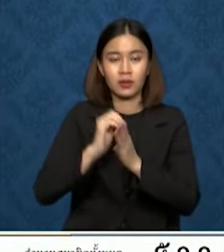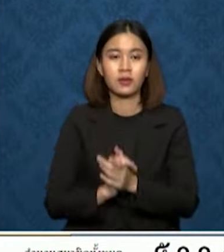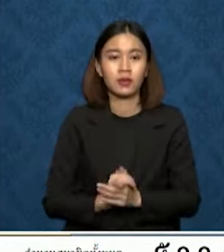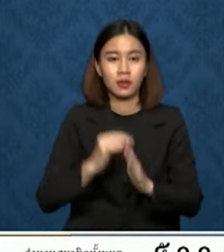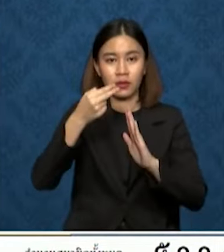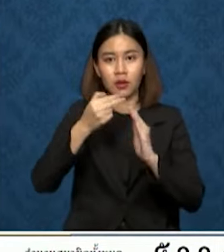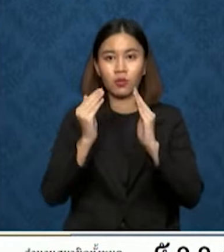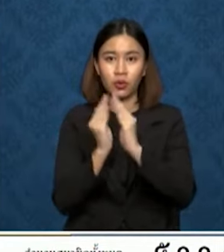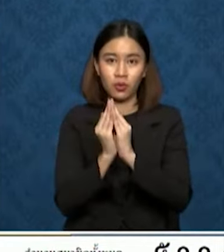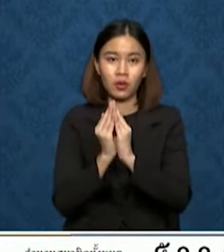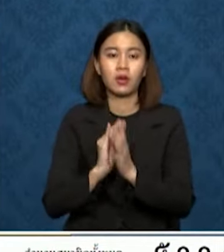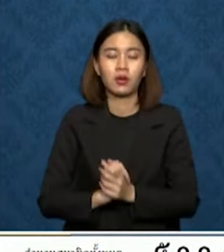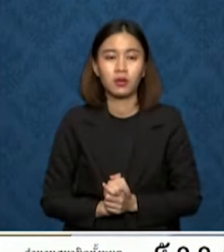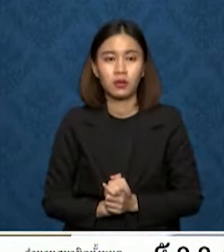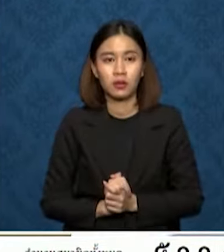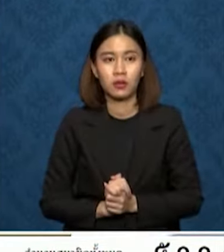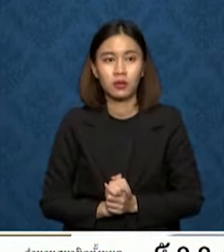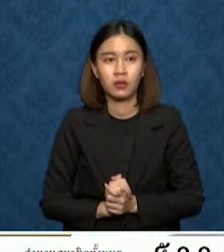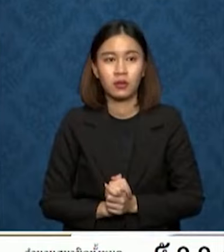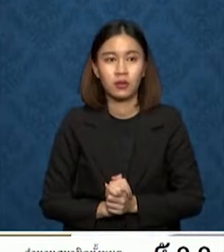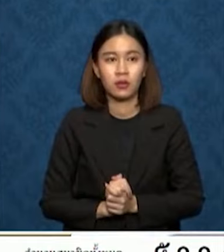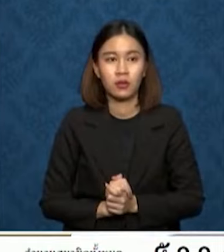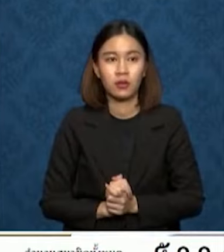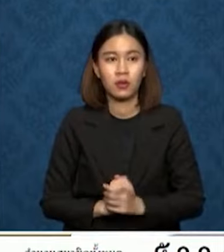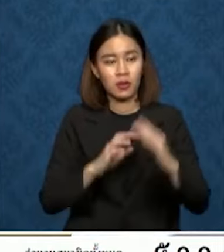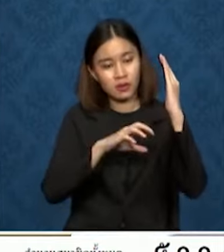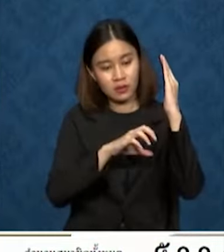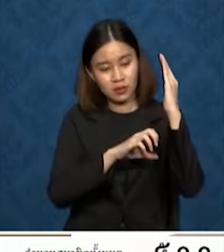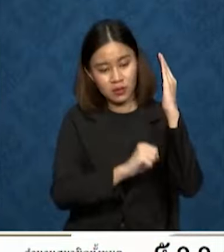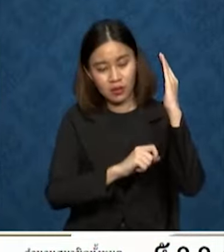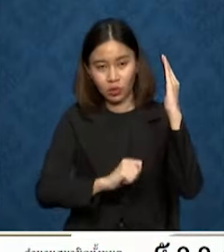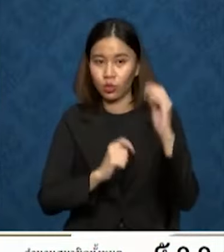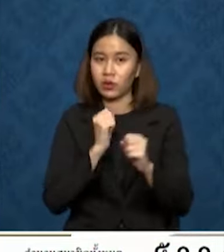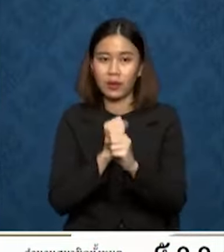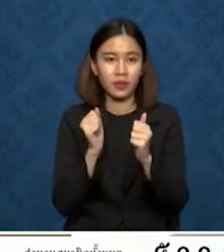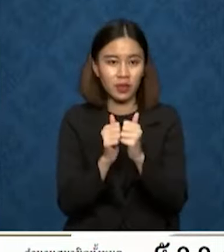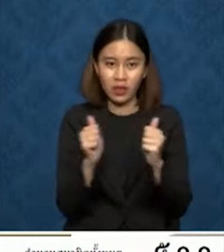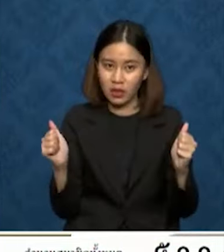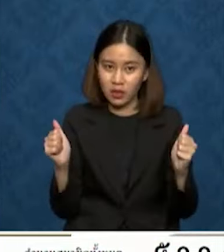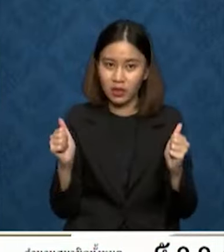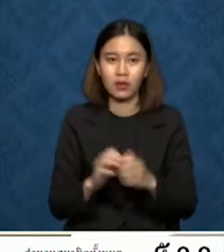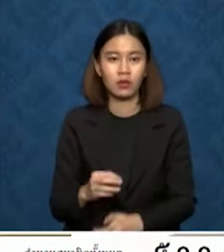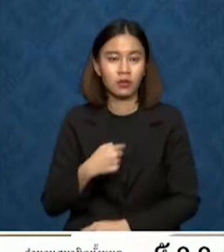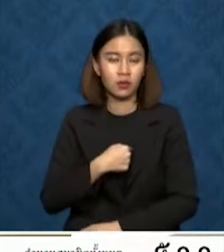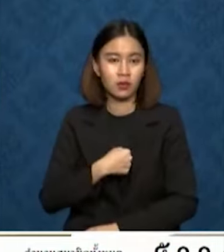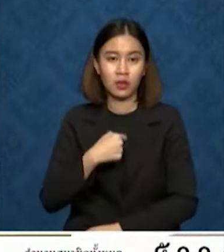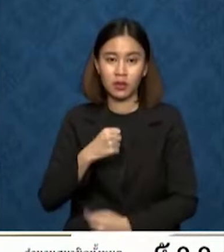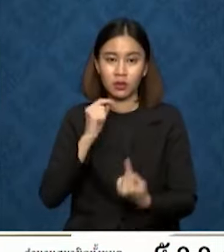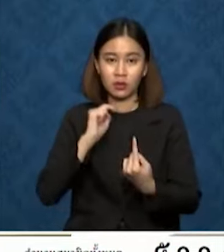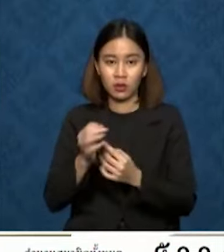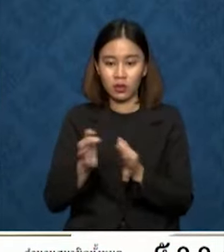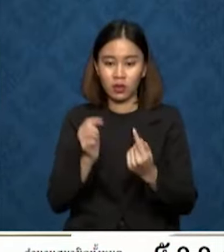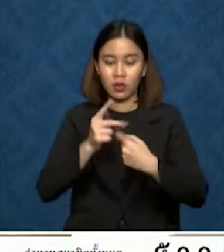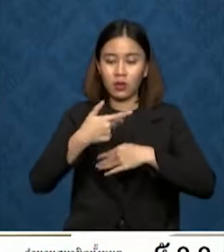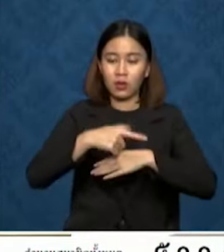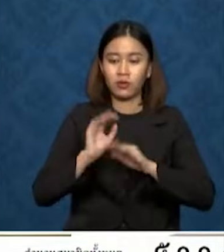น้องบัวลำภู มวเดีวควรการหลงที่สตุนผมไปดูมาด้วยกับตาครั ทำได้ดีมากนี่คือความมนใจที่กับเรียทานพัฐ